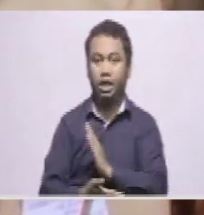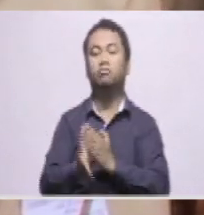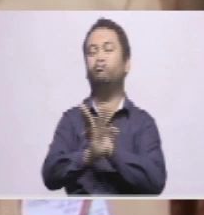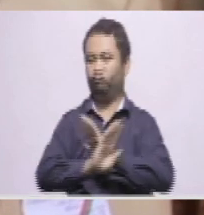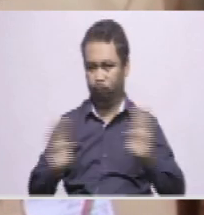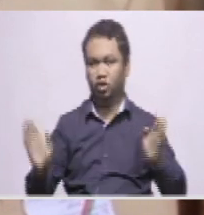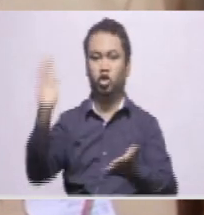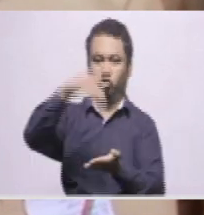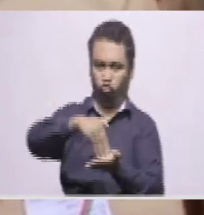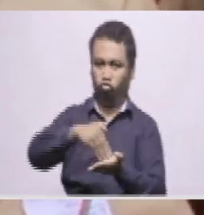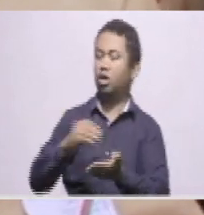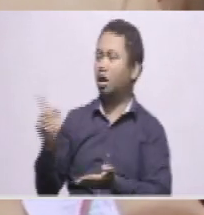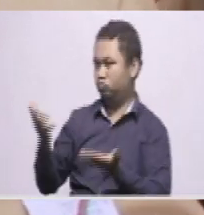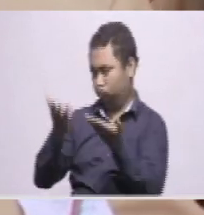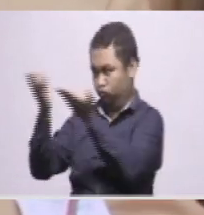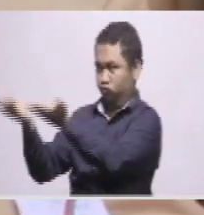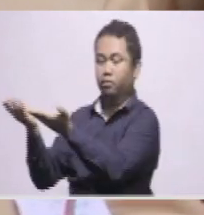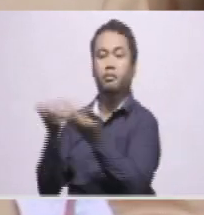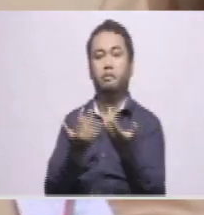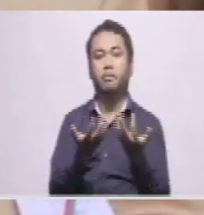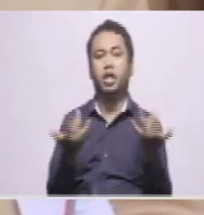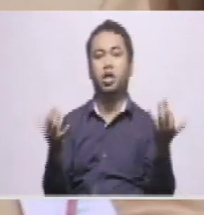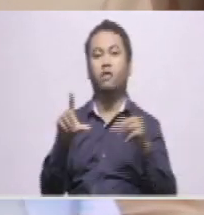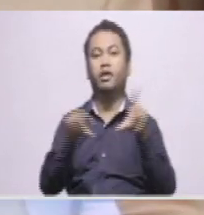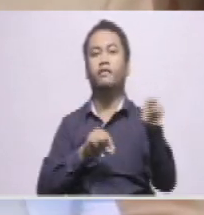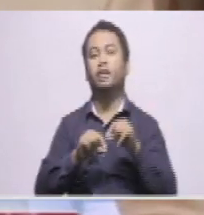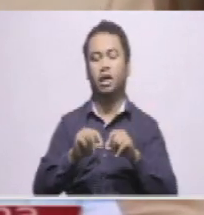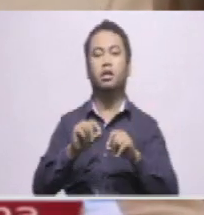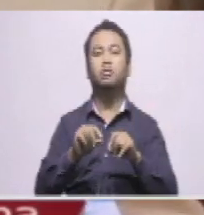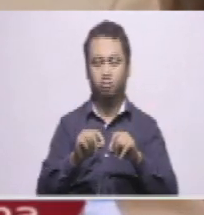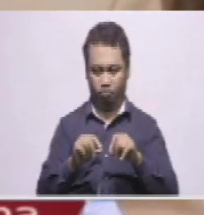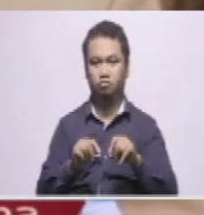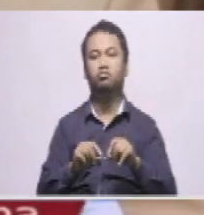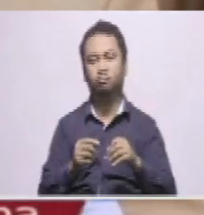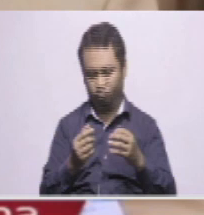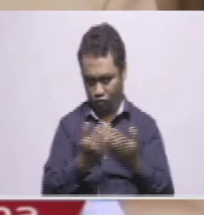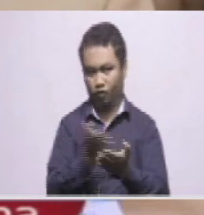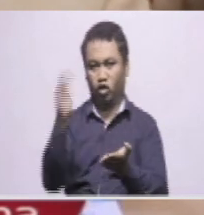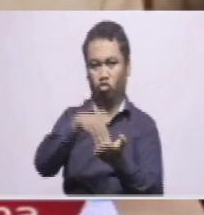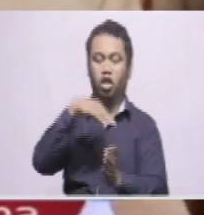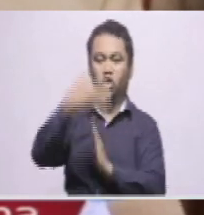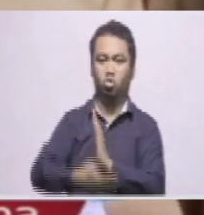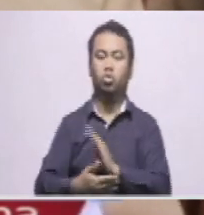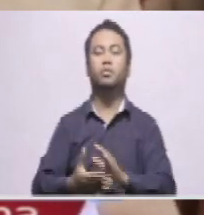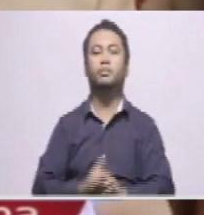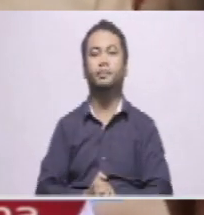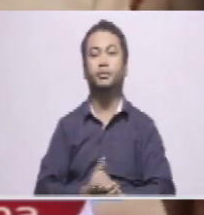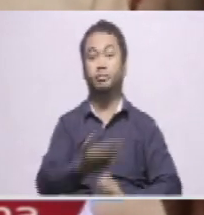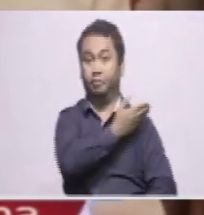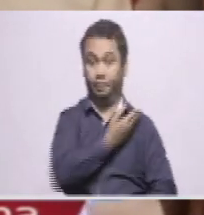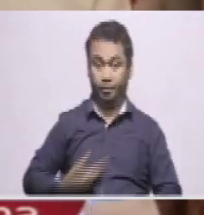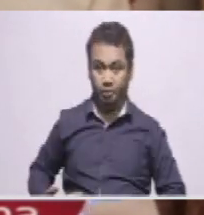any amin'ny biron fifidianana daholo ny mpitandro filaminana moa dia efa nitsena